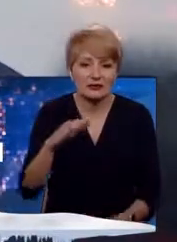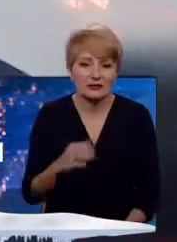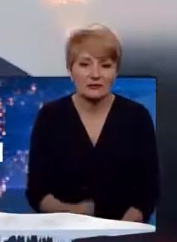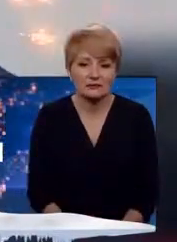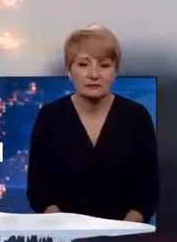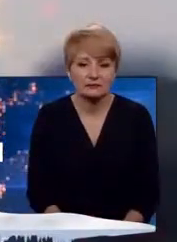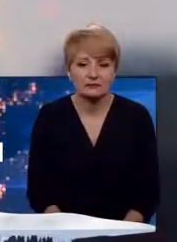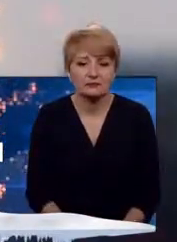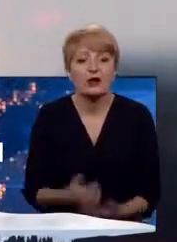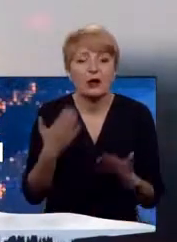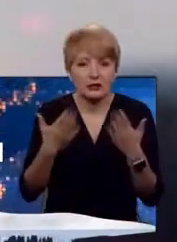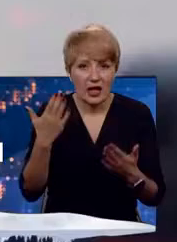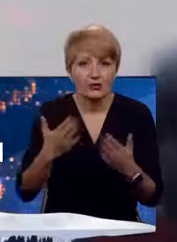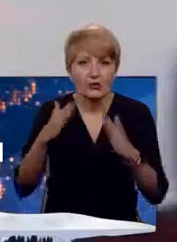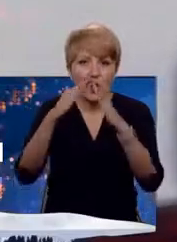скоріш за все, на даху.